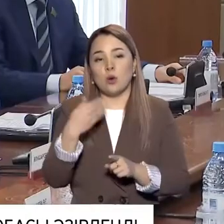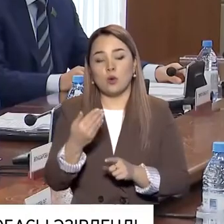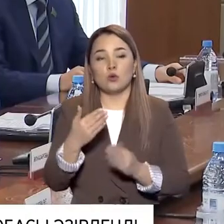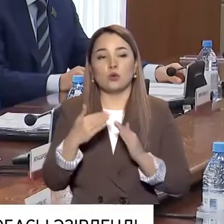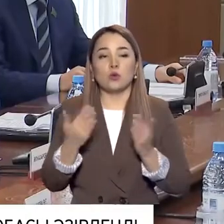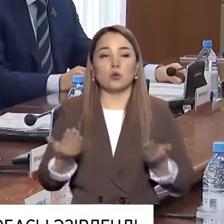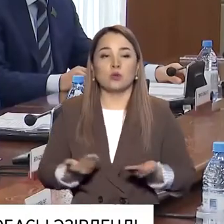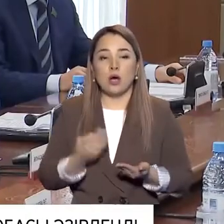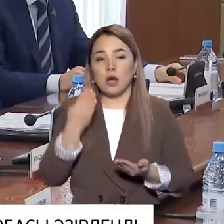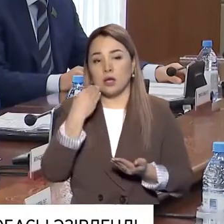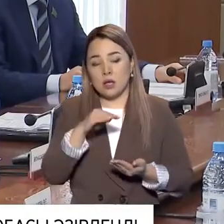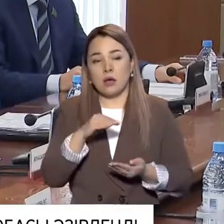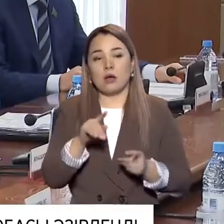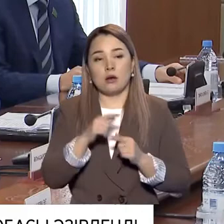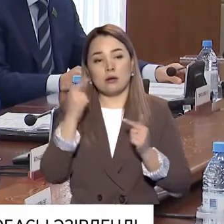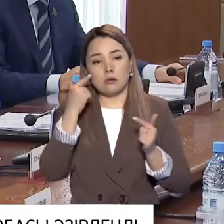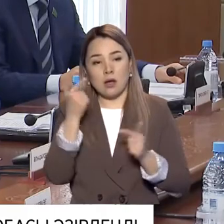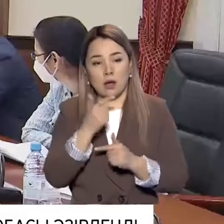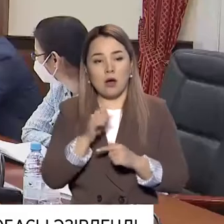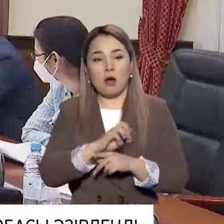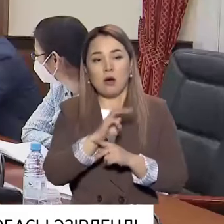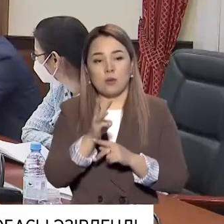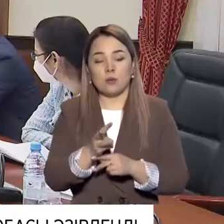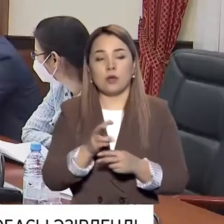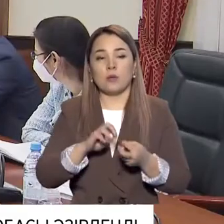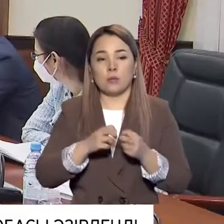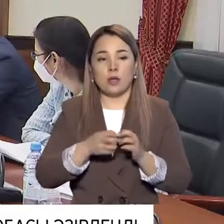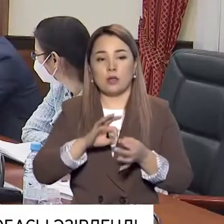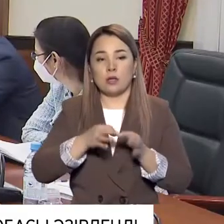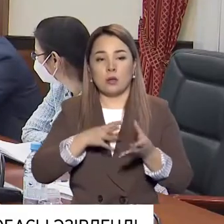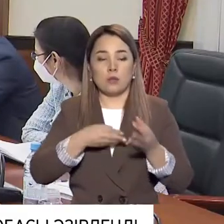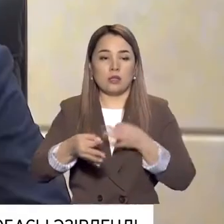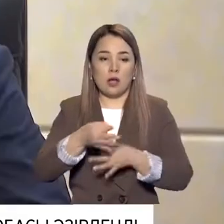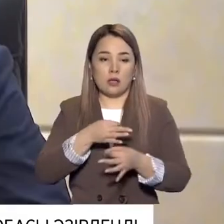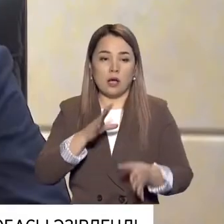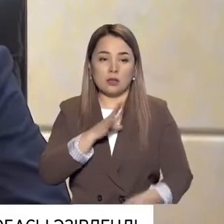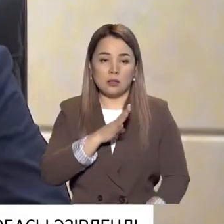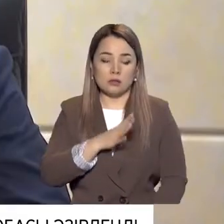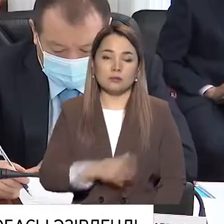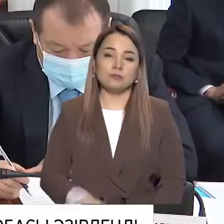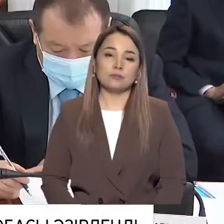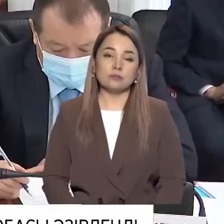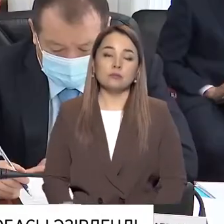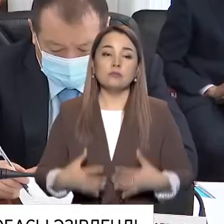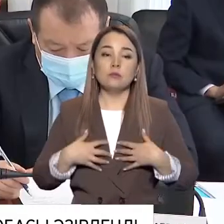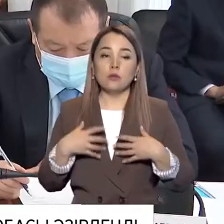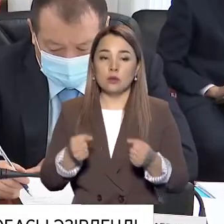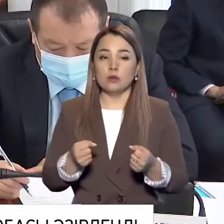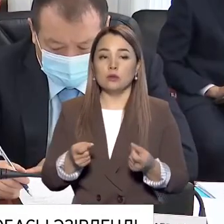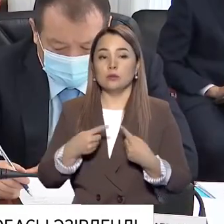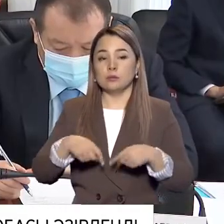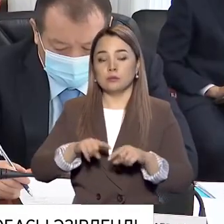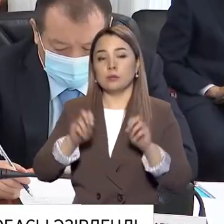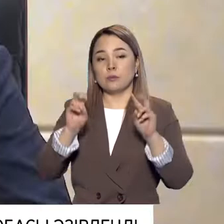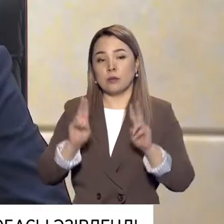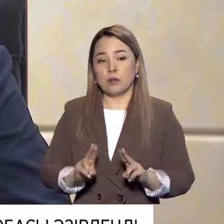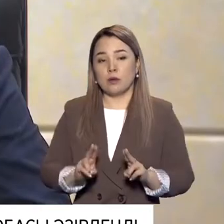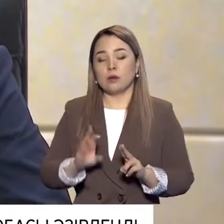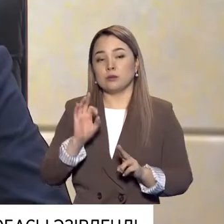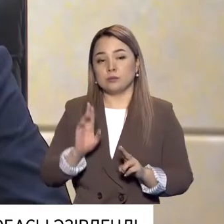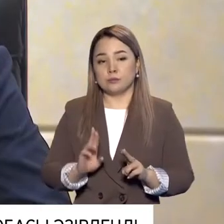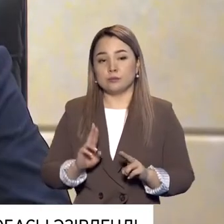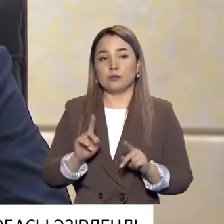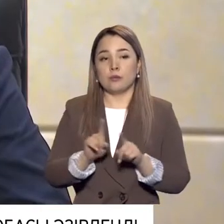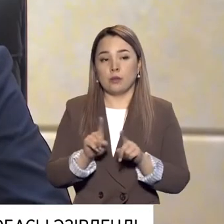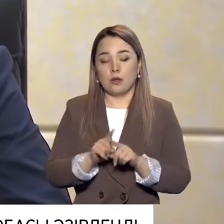тұрғын үйлермен сапалы біліммен қамтамасыз ету мәселелері де талқыланды. Сонымен қатар денсаулық сақтау, арнаулы әлеуметтік